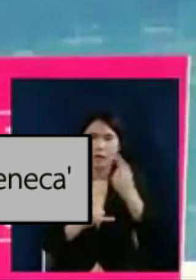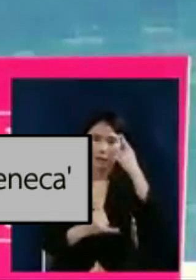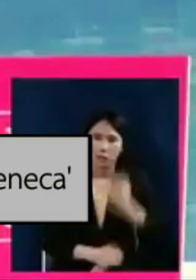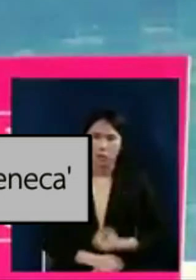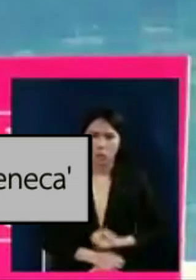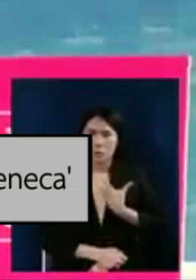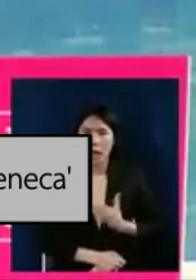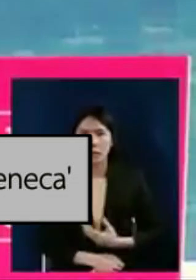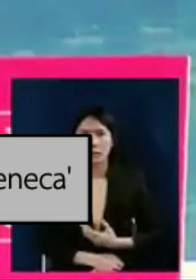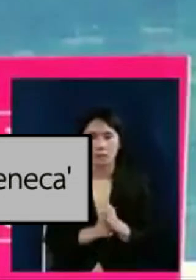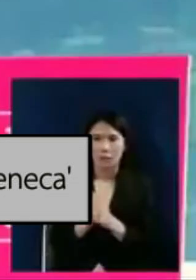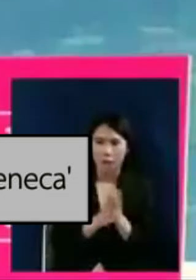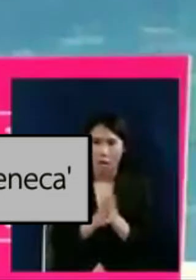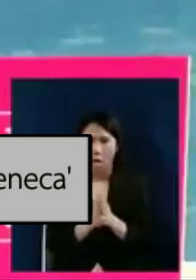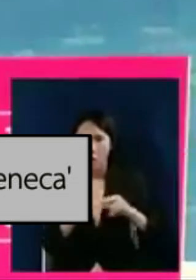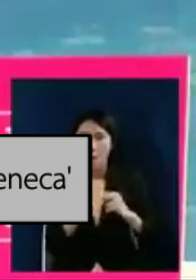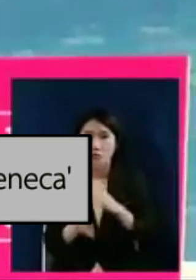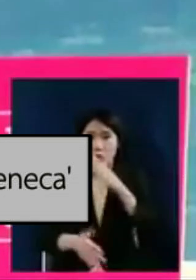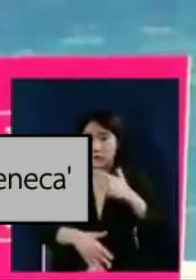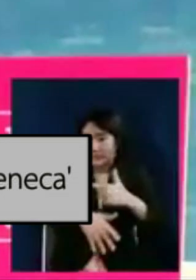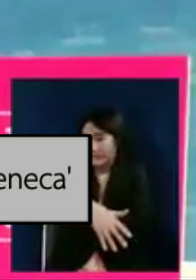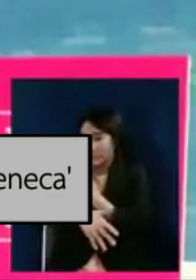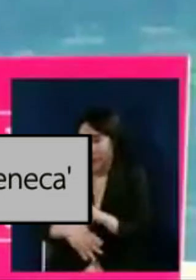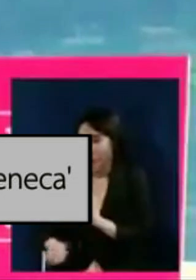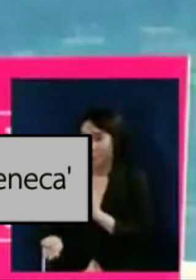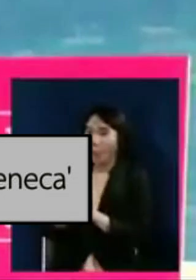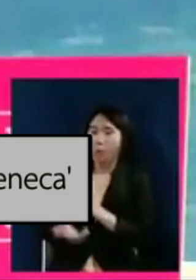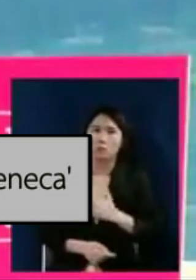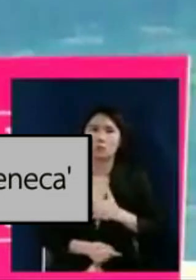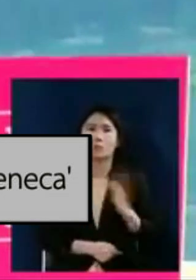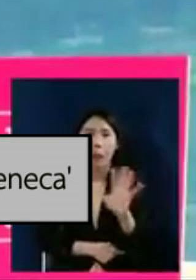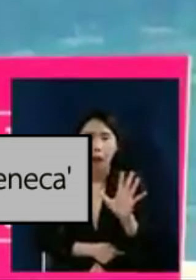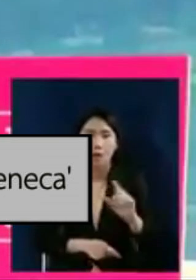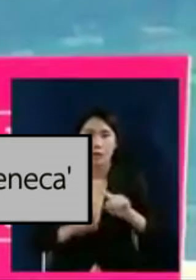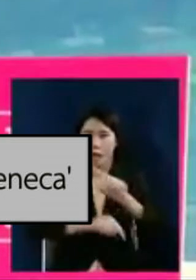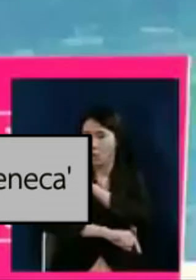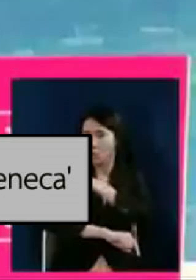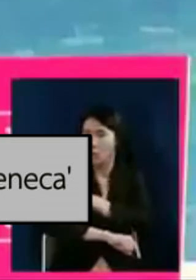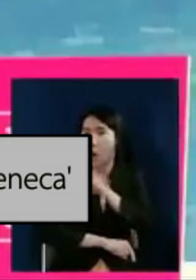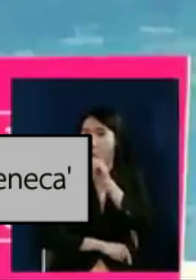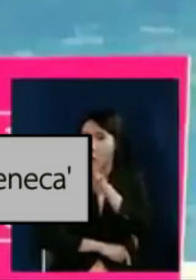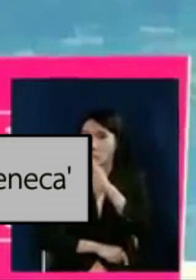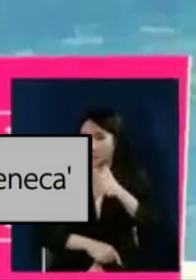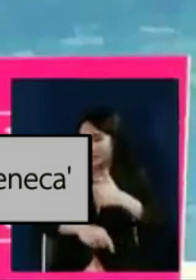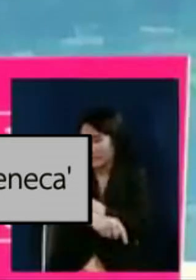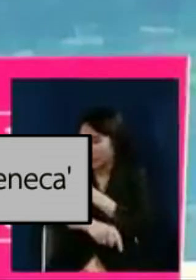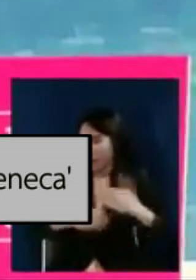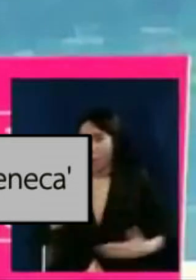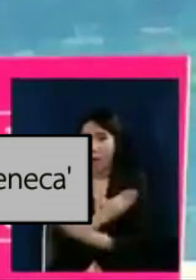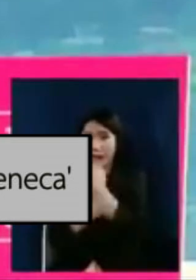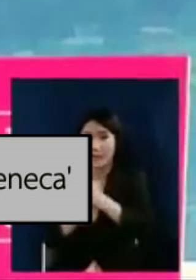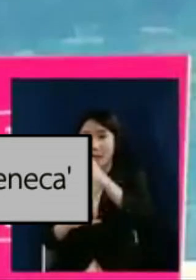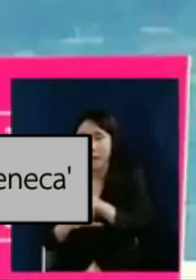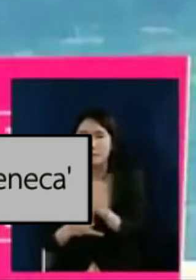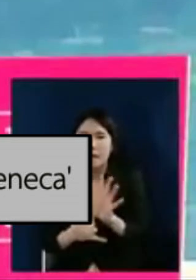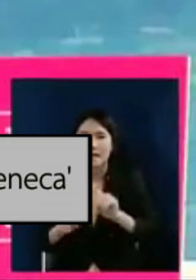ไปตกใจว่าเป็นอาการข้างเคียงของแม๊กซีนส่วนตัวผมจะไม่เรียกว่าการชั่งเคียงของแม๊กซีนจะเรียก